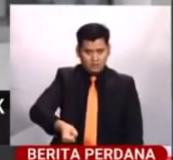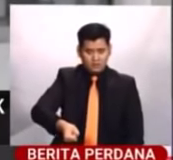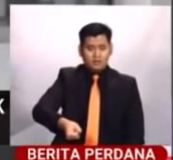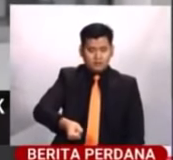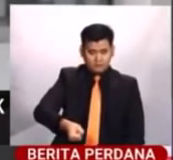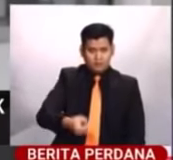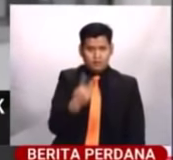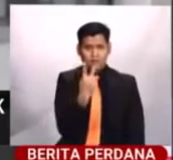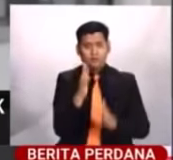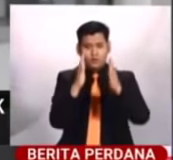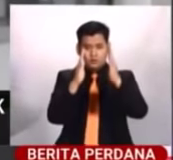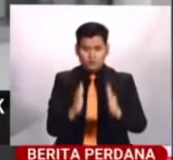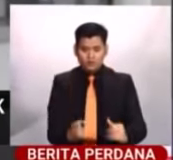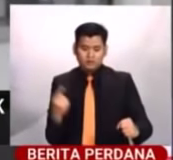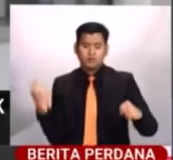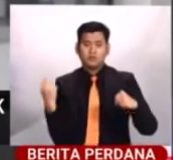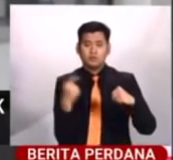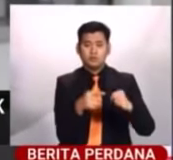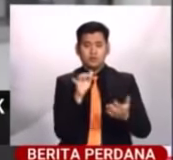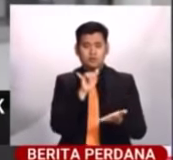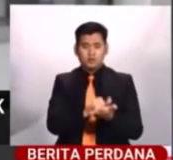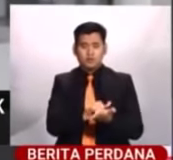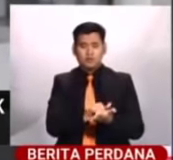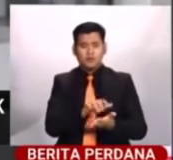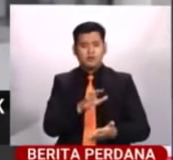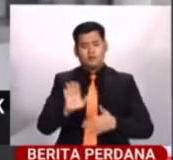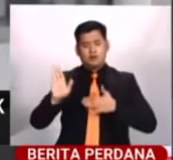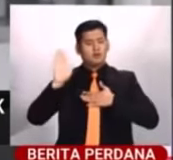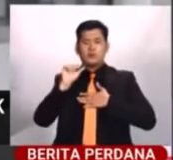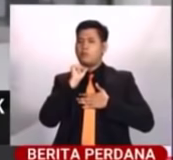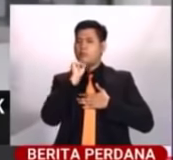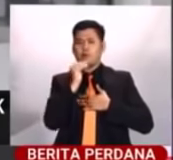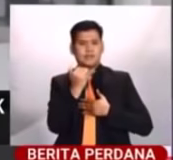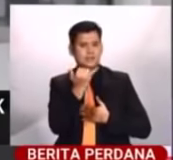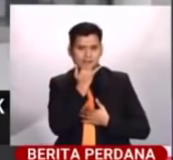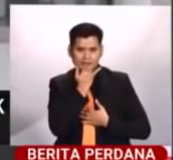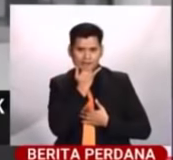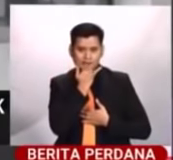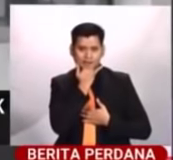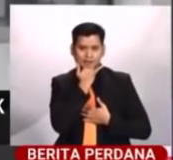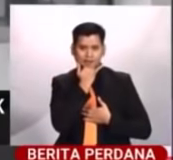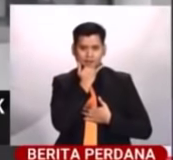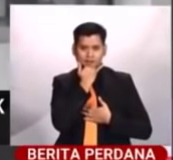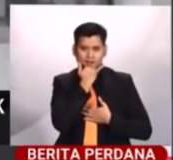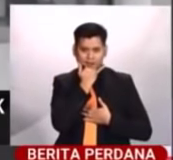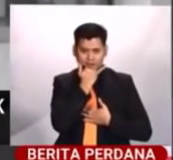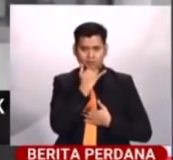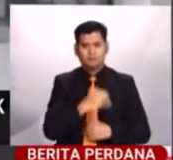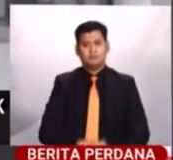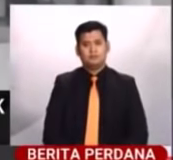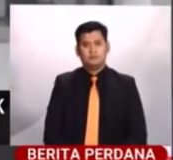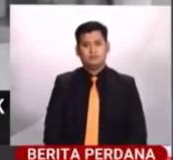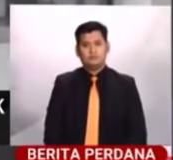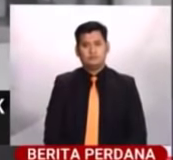B. Thailand, 20 tahun, bagaimanapun mengaku tidak bersalah di hadapan Magistrate Tan Chai Wei.